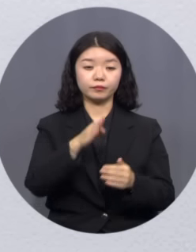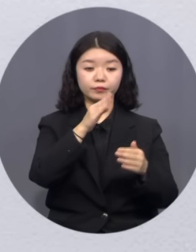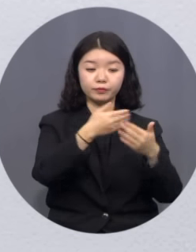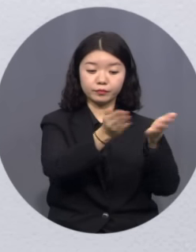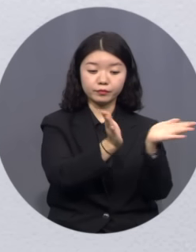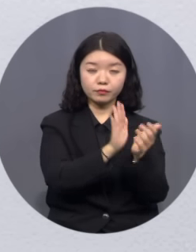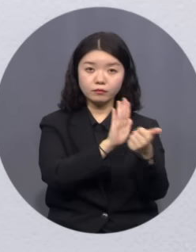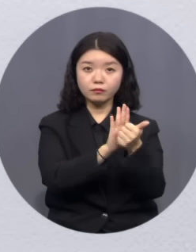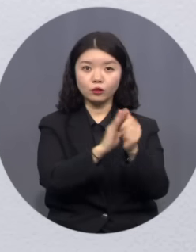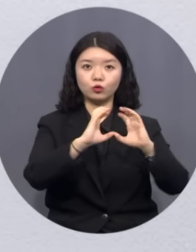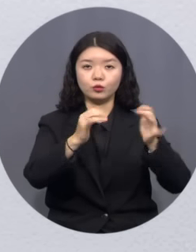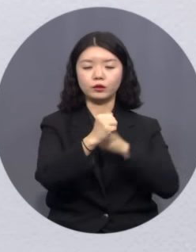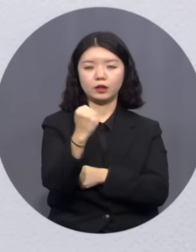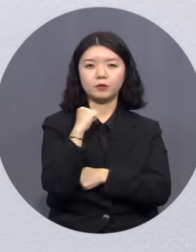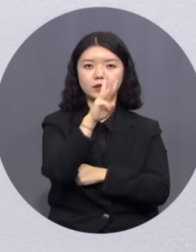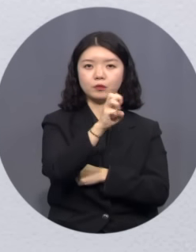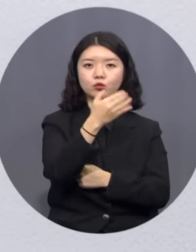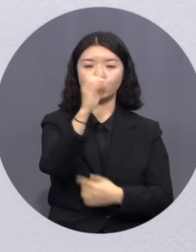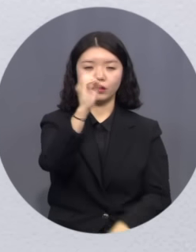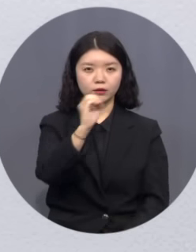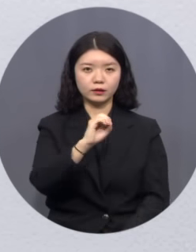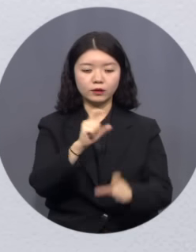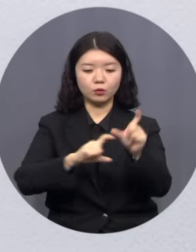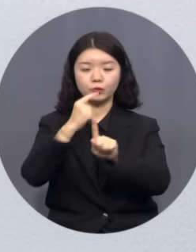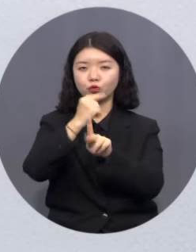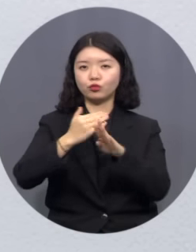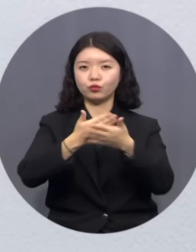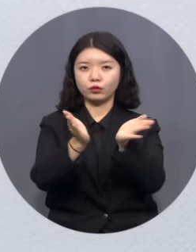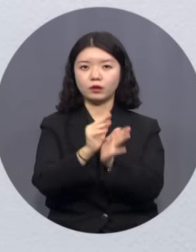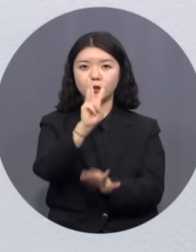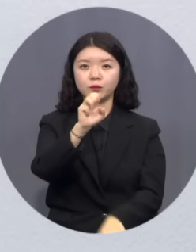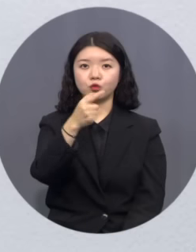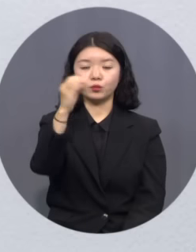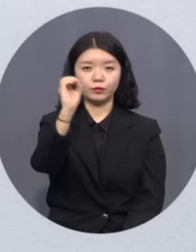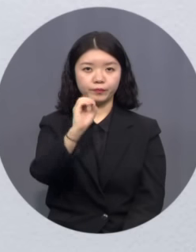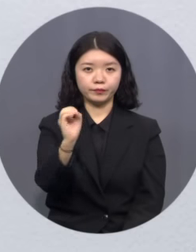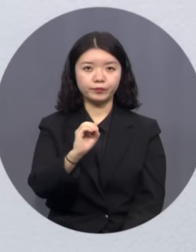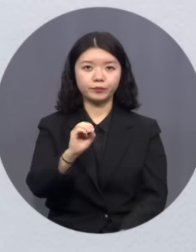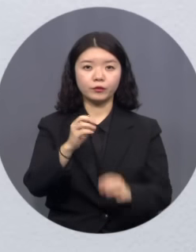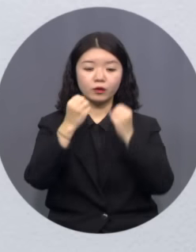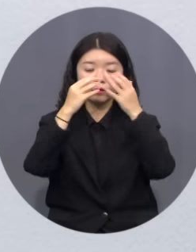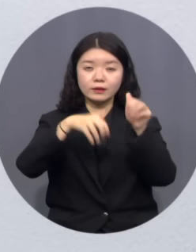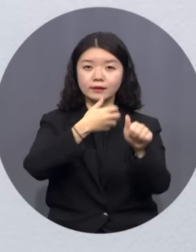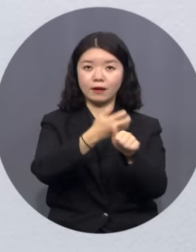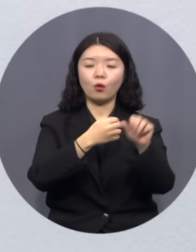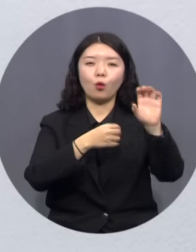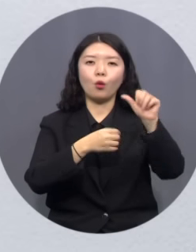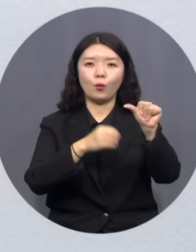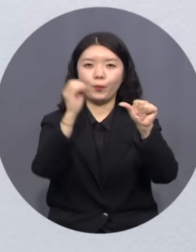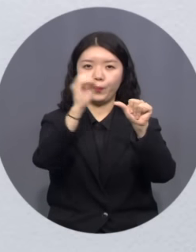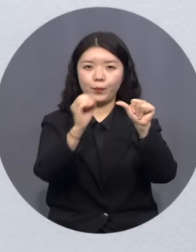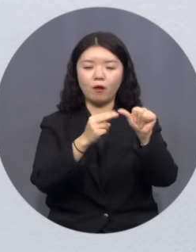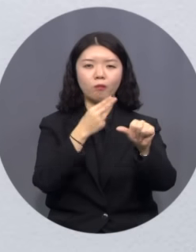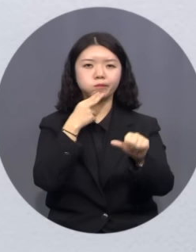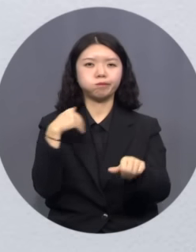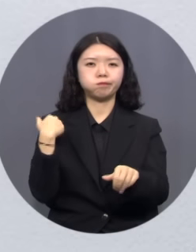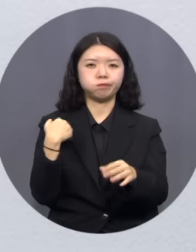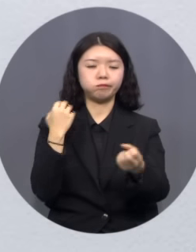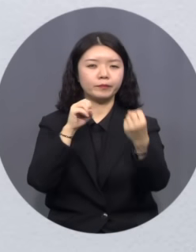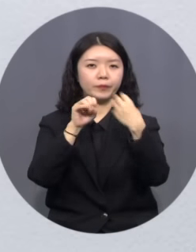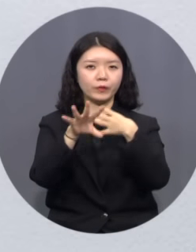국민의임이 39% 더불어민주당이 36% 개혁 신당이 5% 없다와 모음